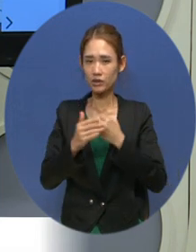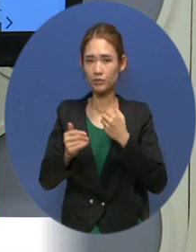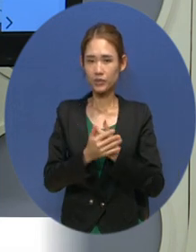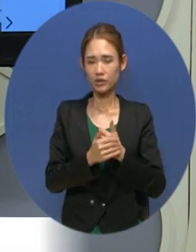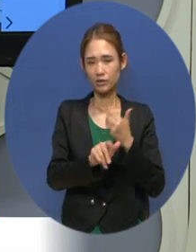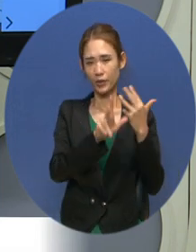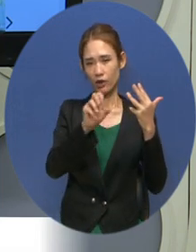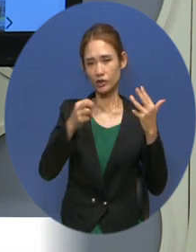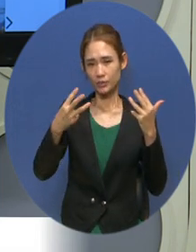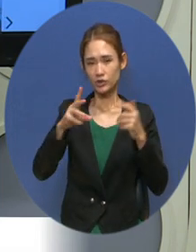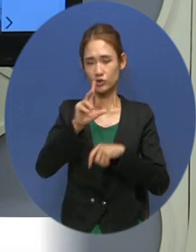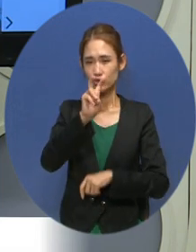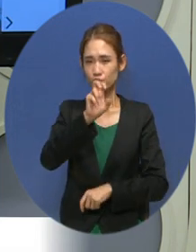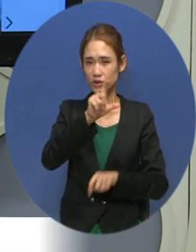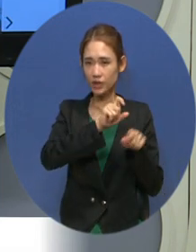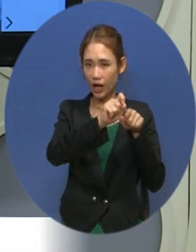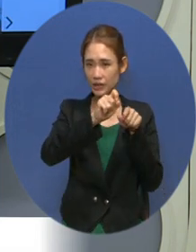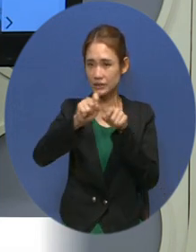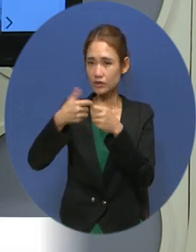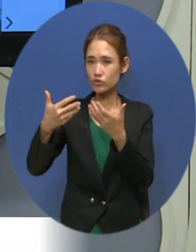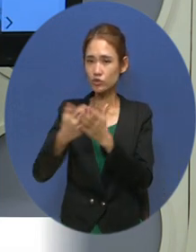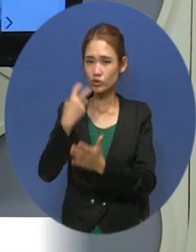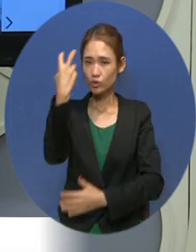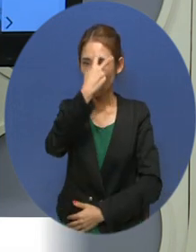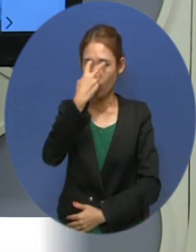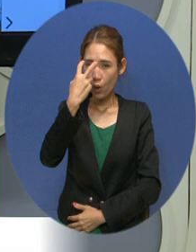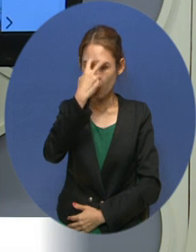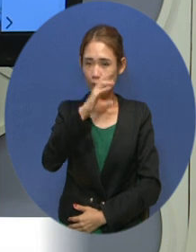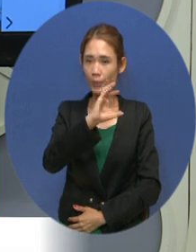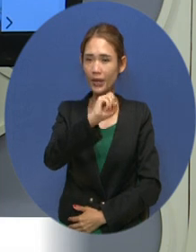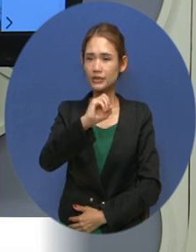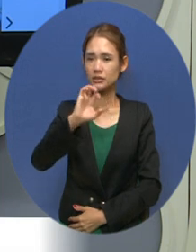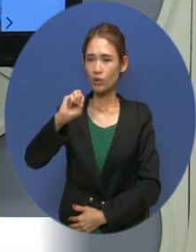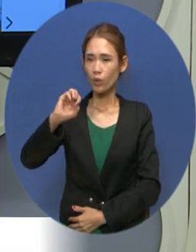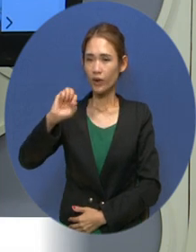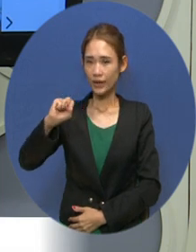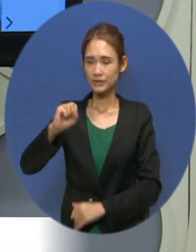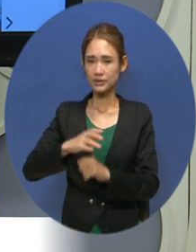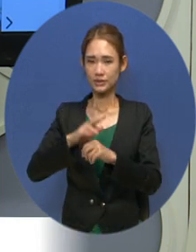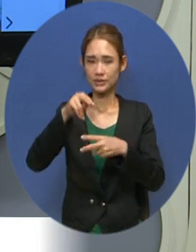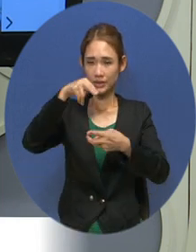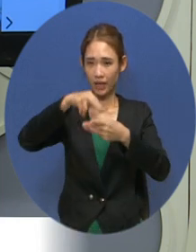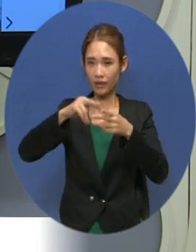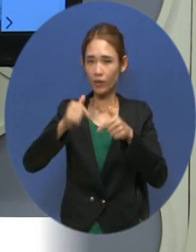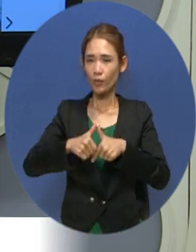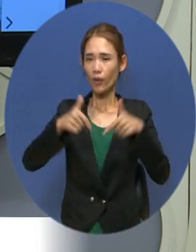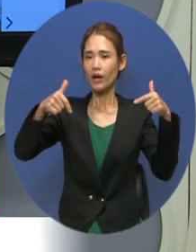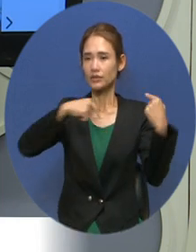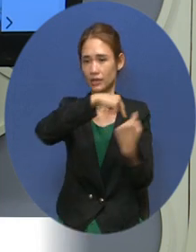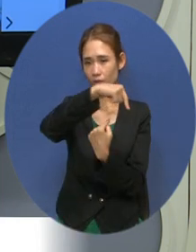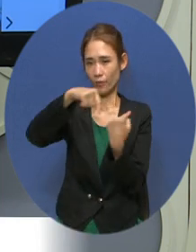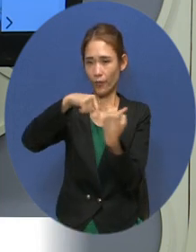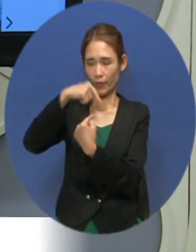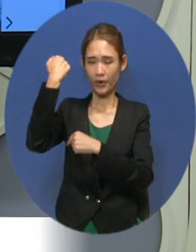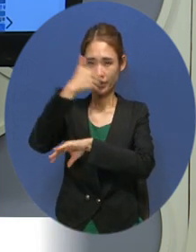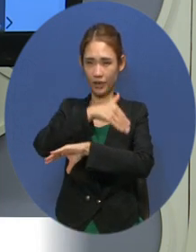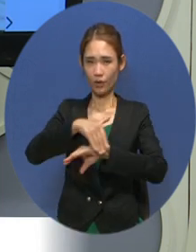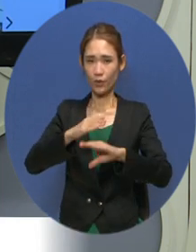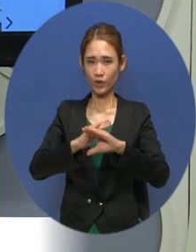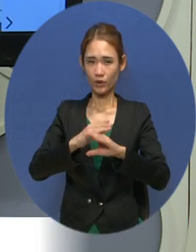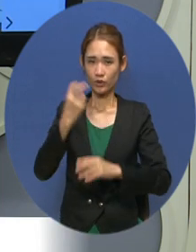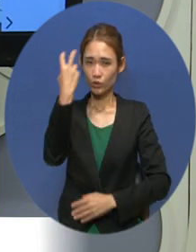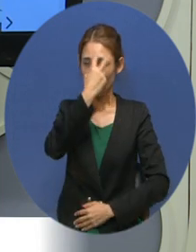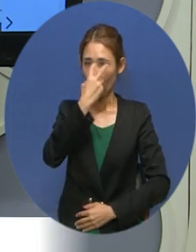25개 자치구에 돌 0 sos 센터를 본격 확대 시행하기로 했습니다 돌봄